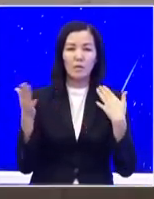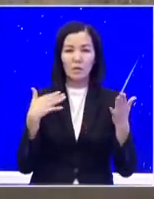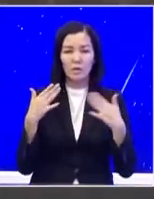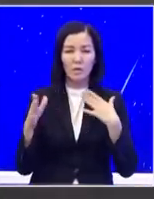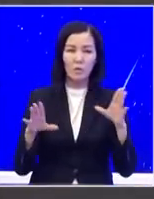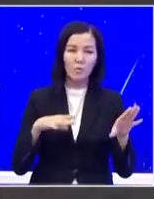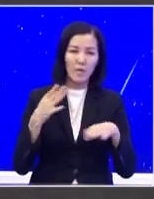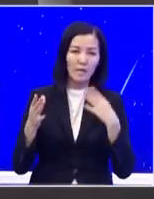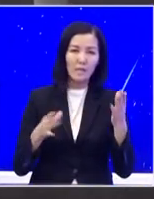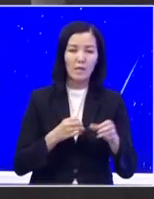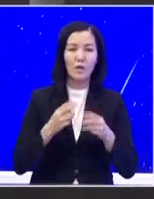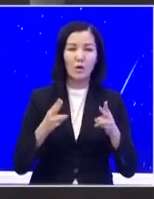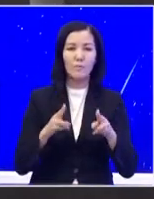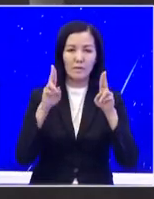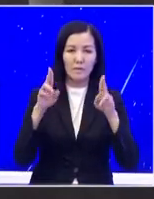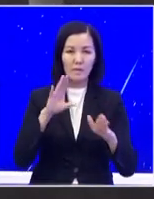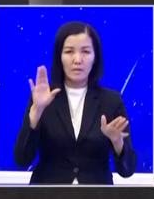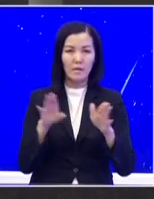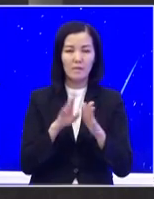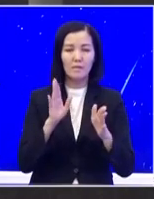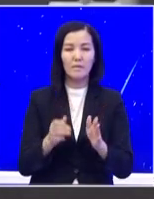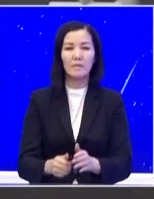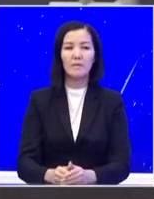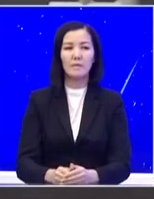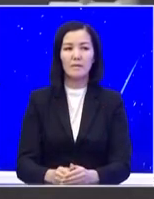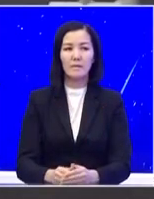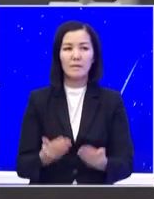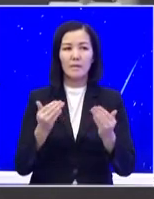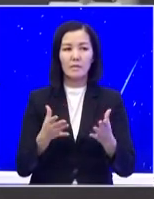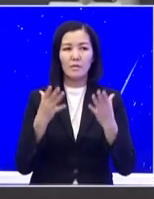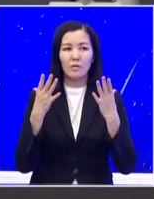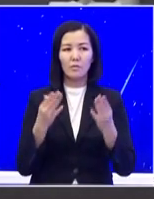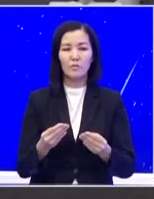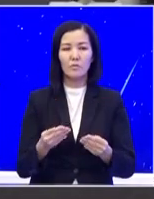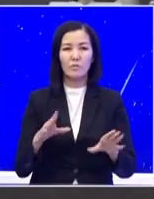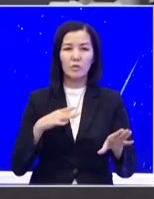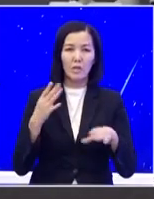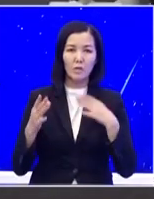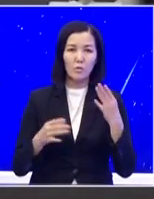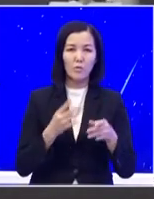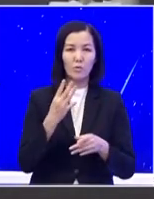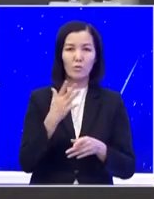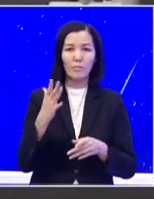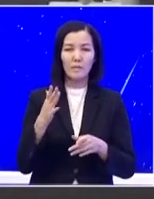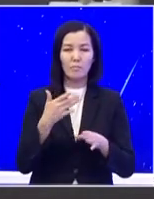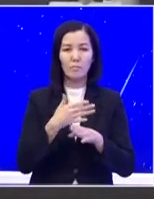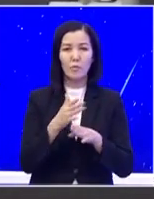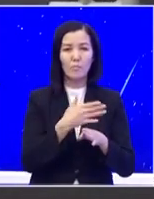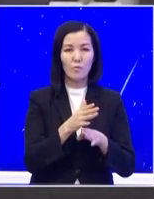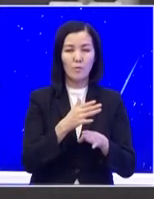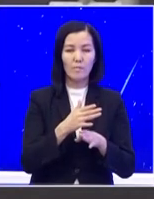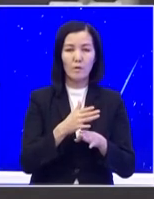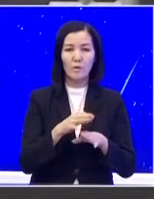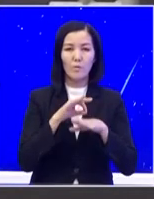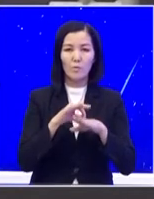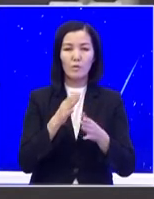қыздырады. Қауіпсіздік ережесі де қатаң сақталады дейді бапкерлер. Қазіргі уақытта жаттығуды 4-5 баладан бөліп,